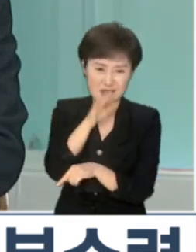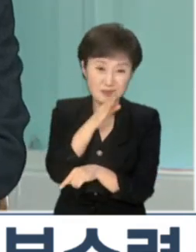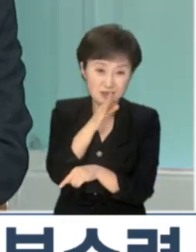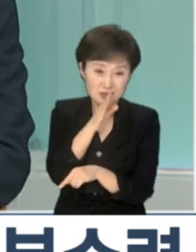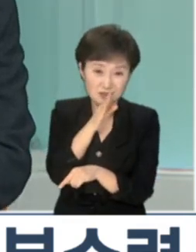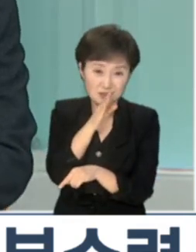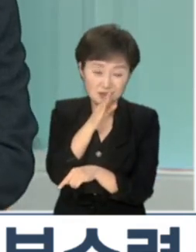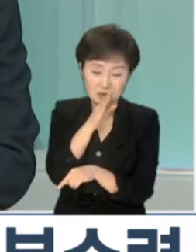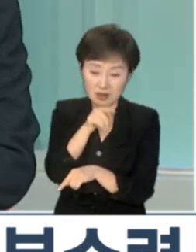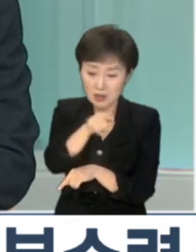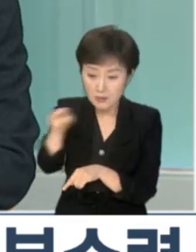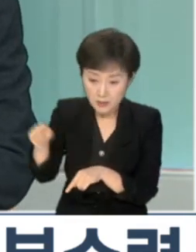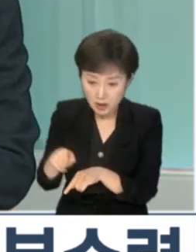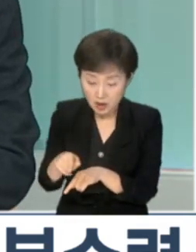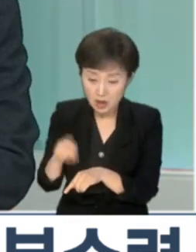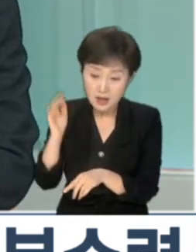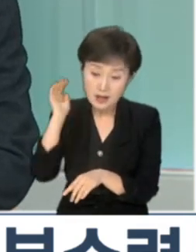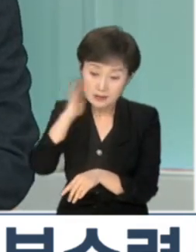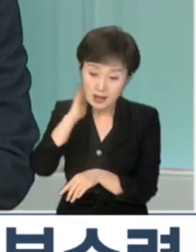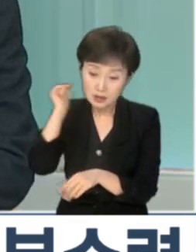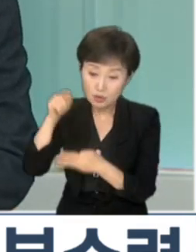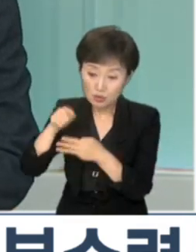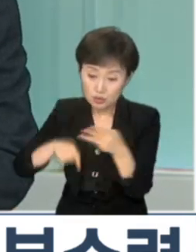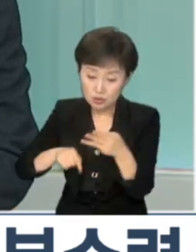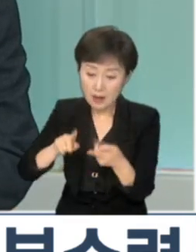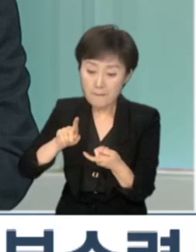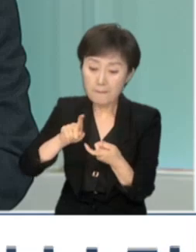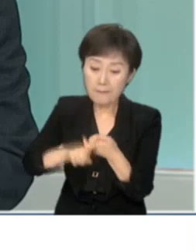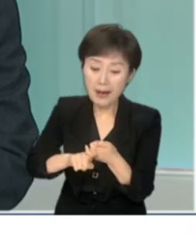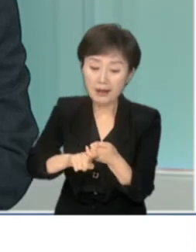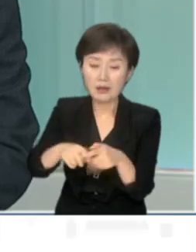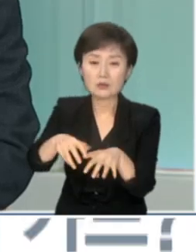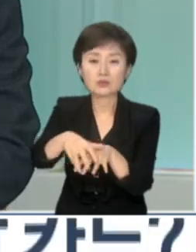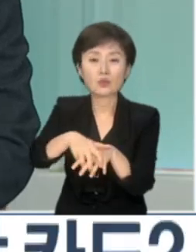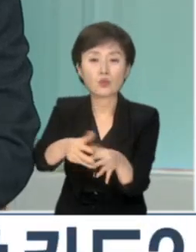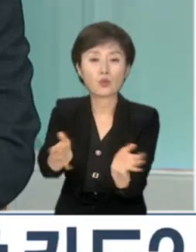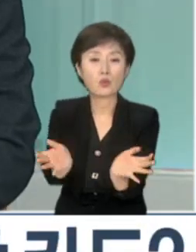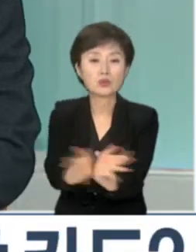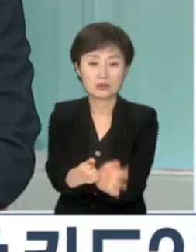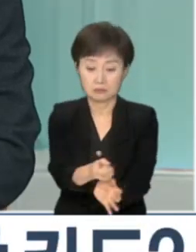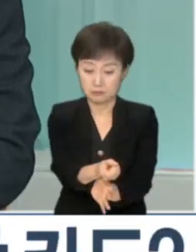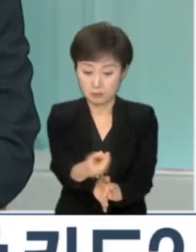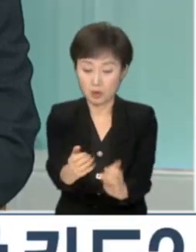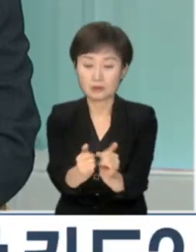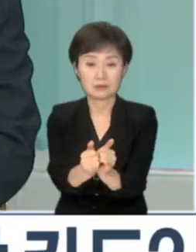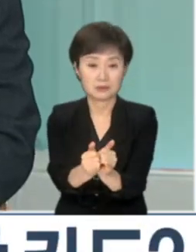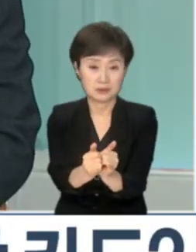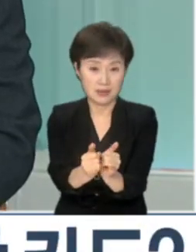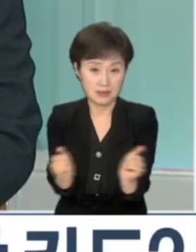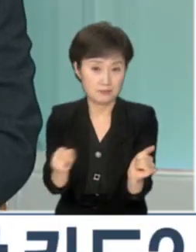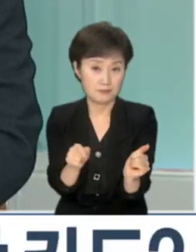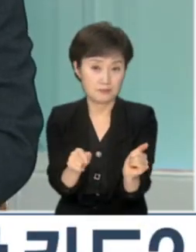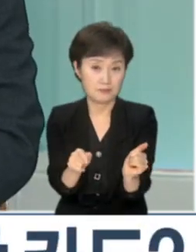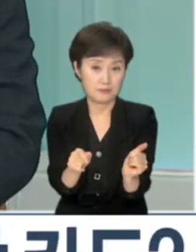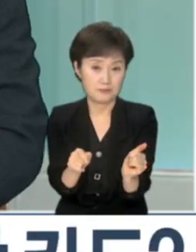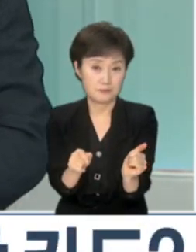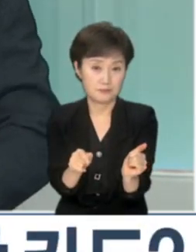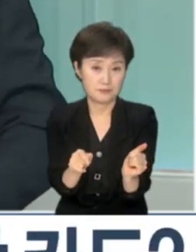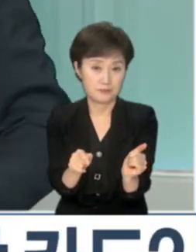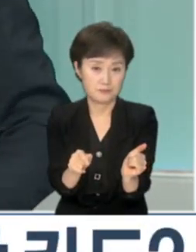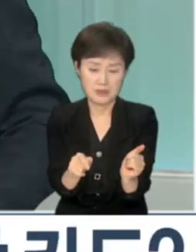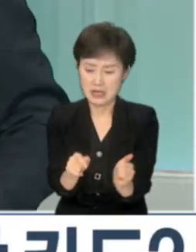지금 윤핵관이는 과거의 대통령을 만들었던 사람들하고 그러니까 이명박 대통령